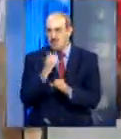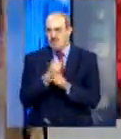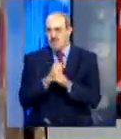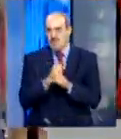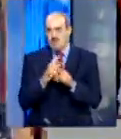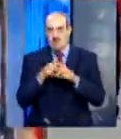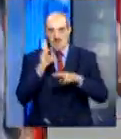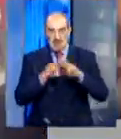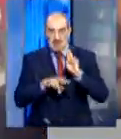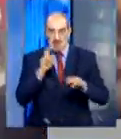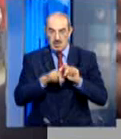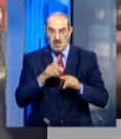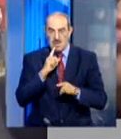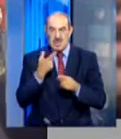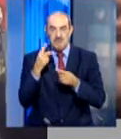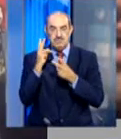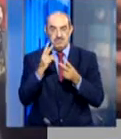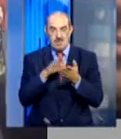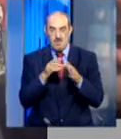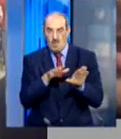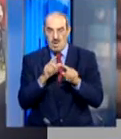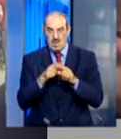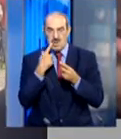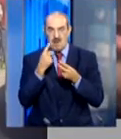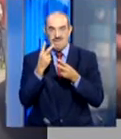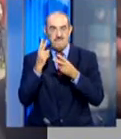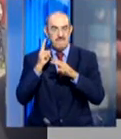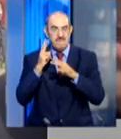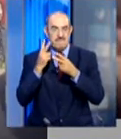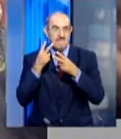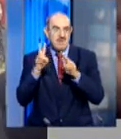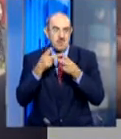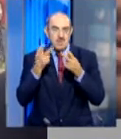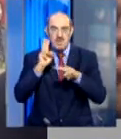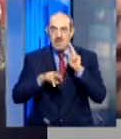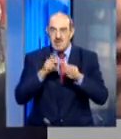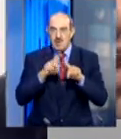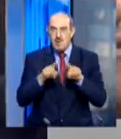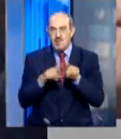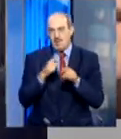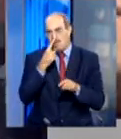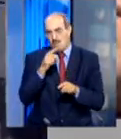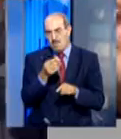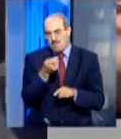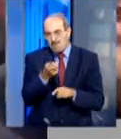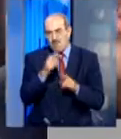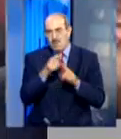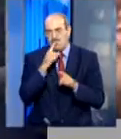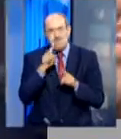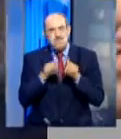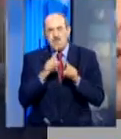القرى حيث أصاب الزلزال يعني عبارة عن ألغام موقوتة في يعني في أي